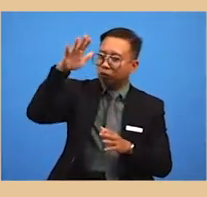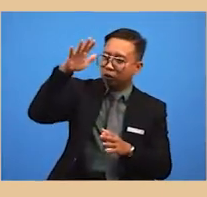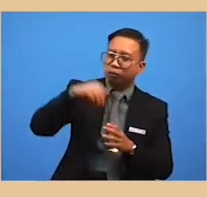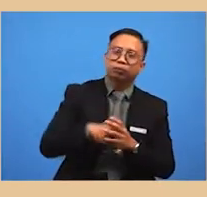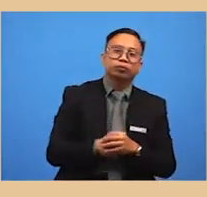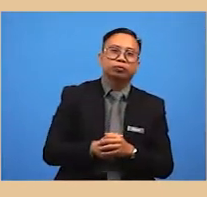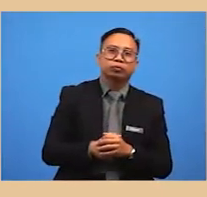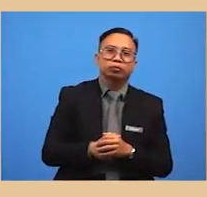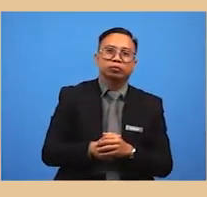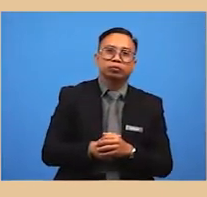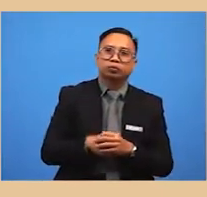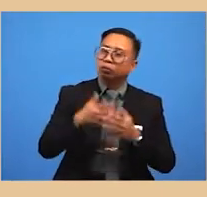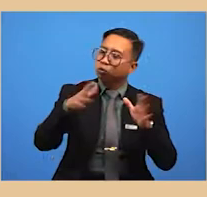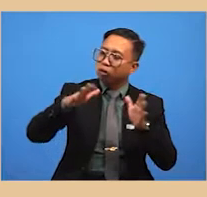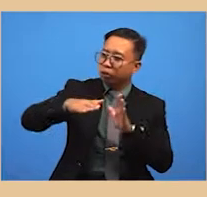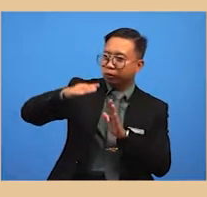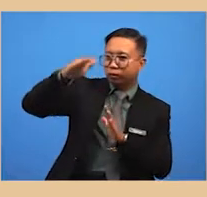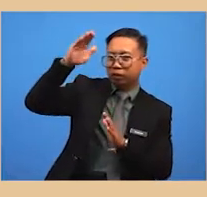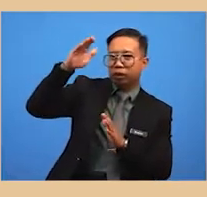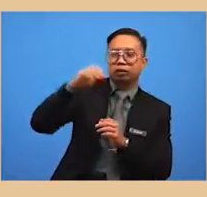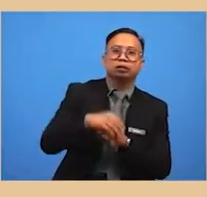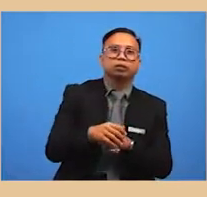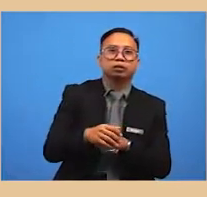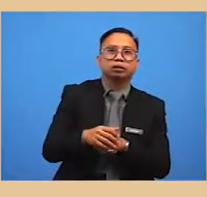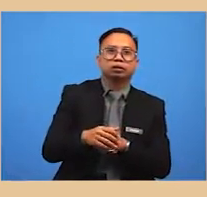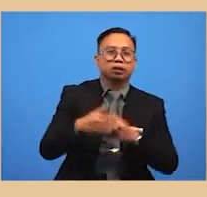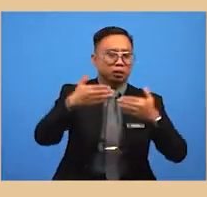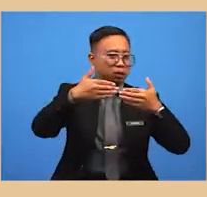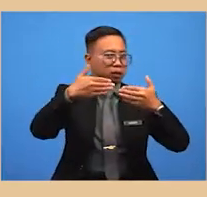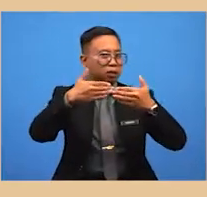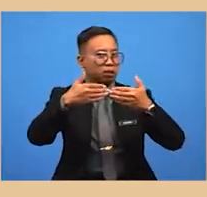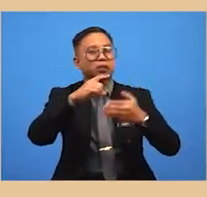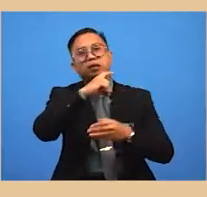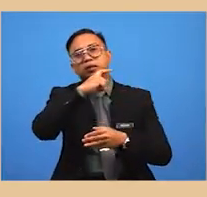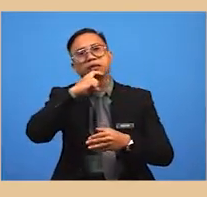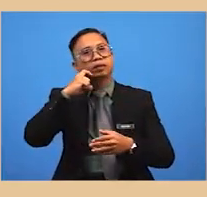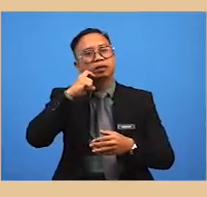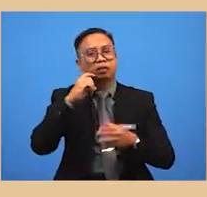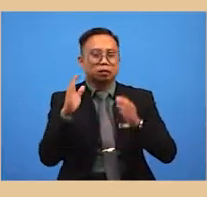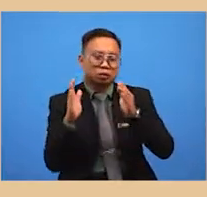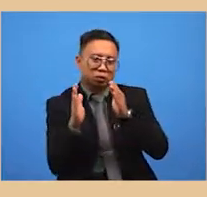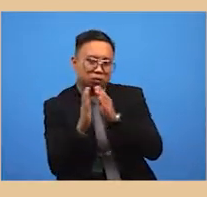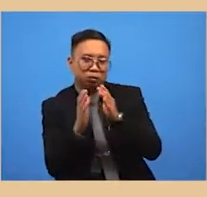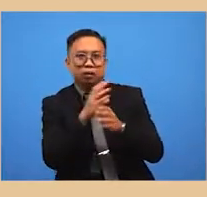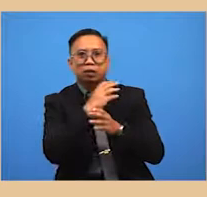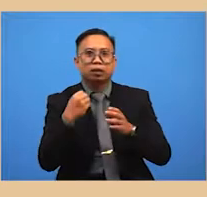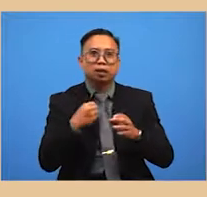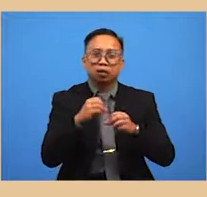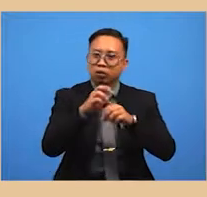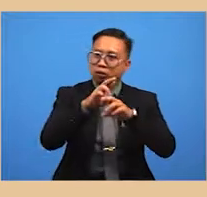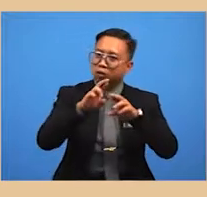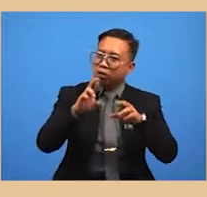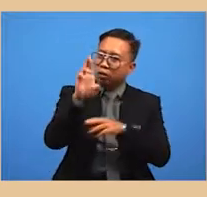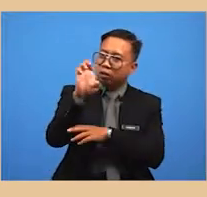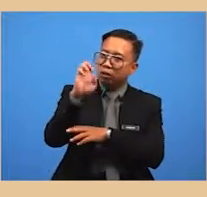Apabila debunga menjadi matang, dinding anter akan mengering, mengecut dan merekah di